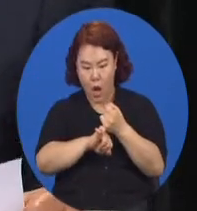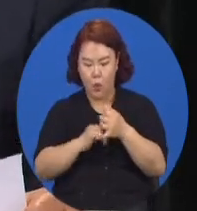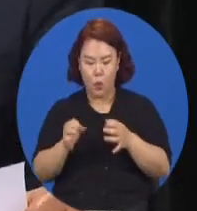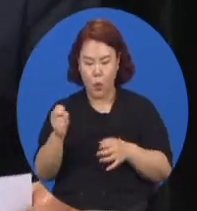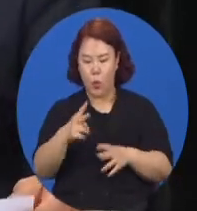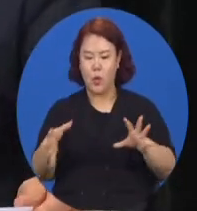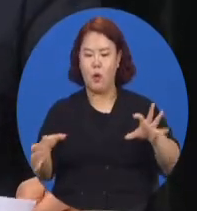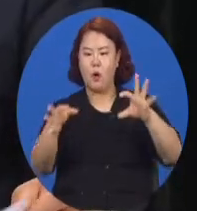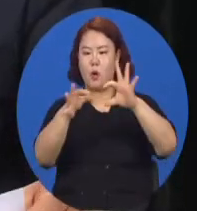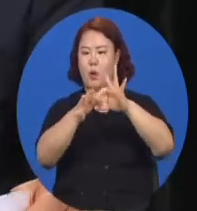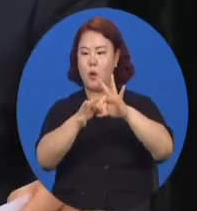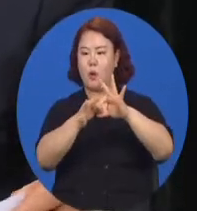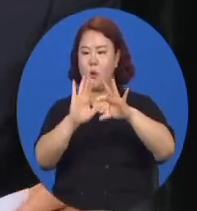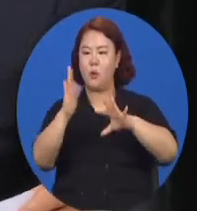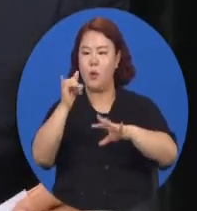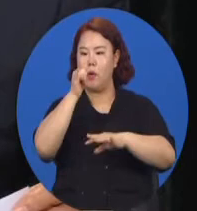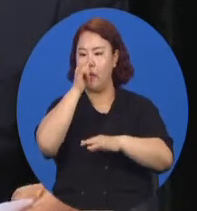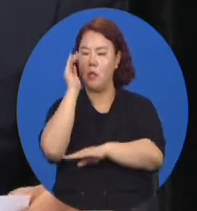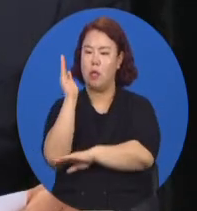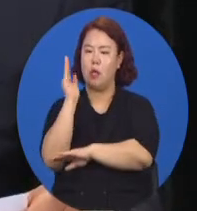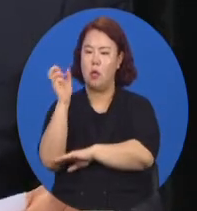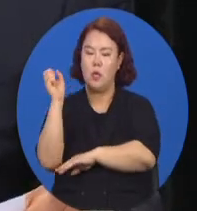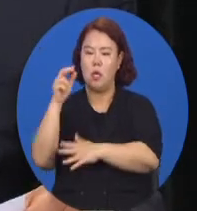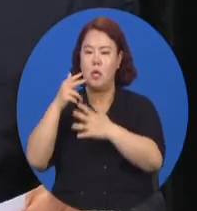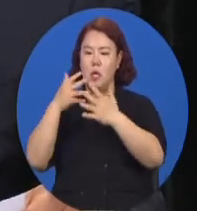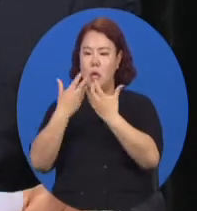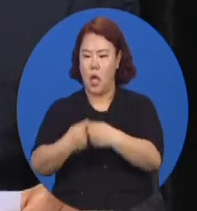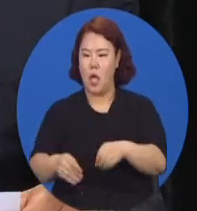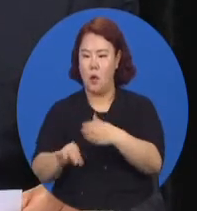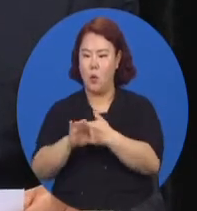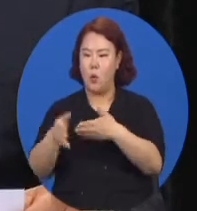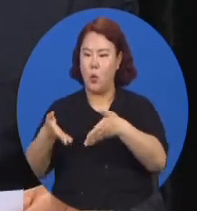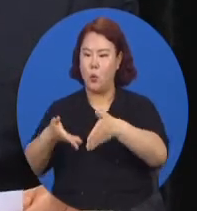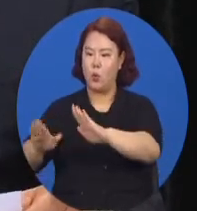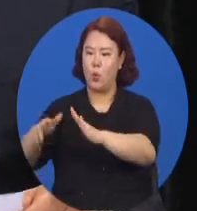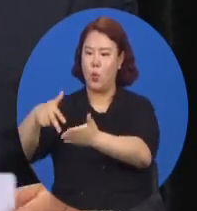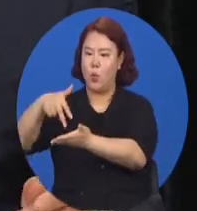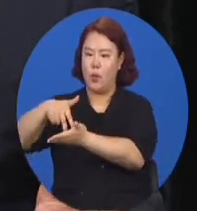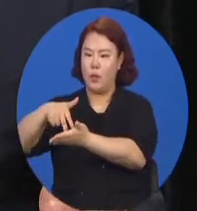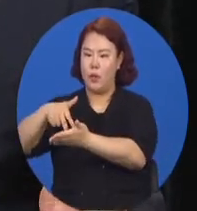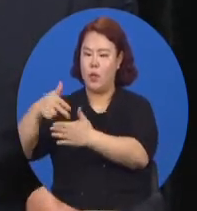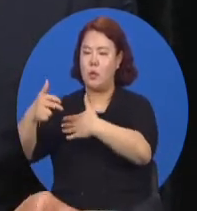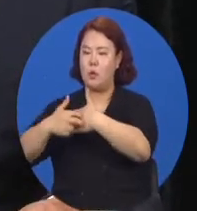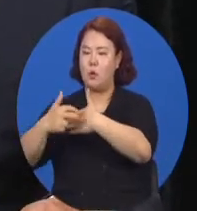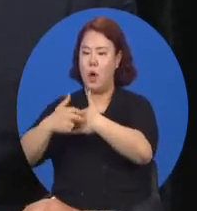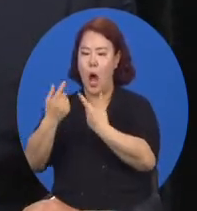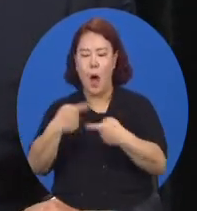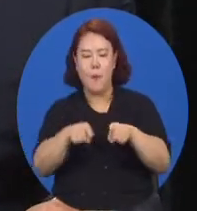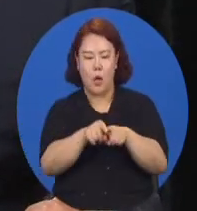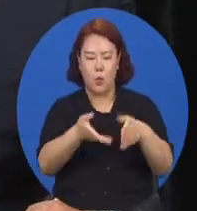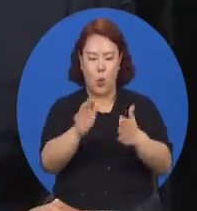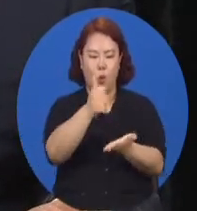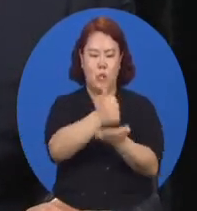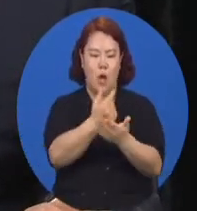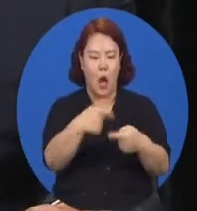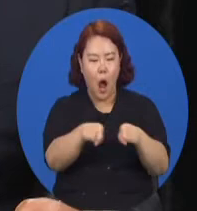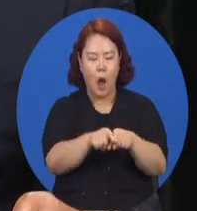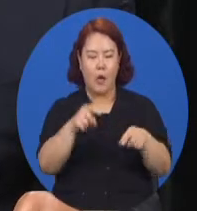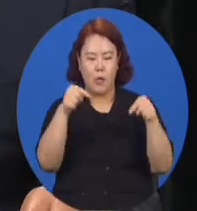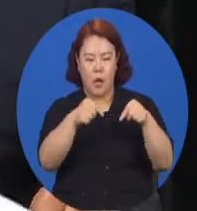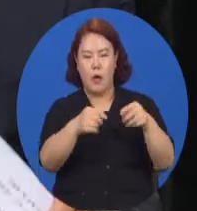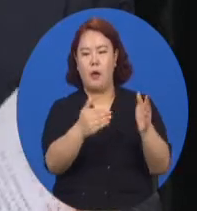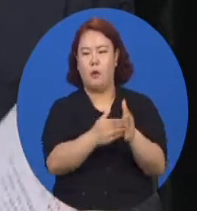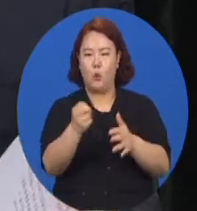있는 다양한 이야기들, 예를 들어 도립의료원도 같이 상의했습니다. 도지사님하고. 그다음에 또 울산